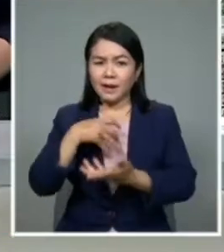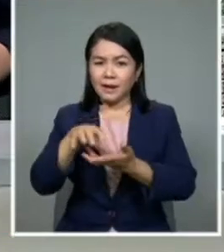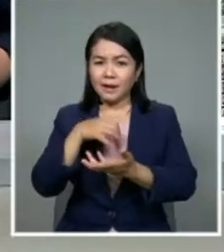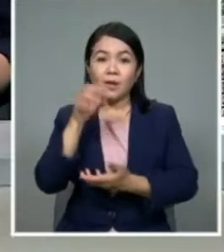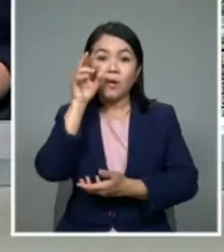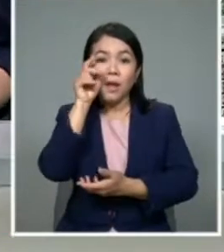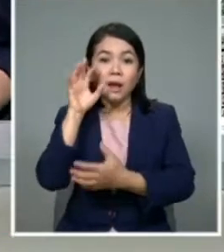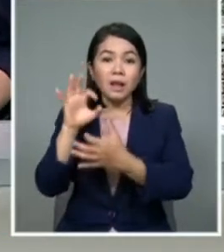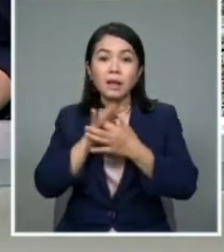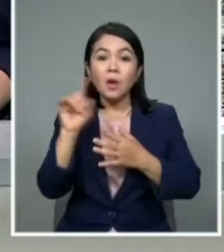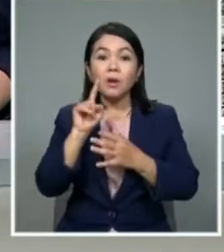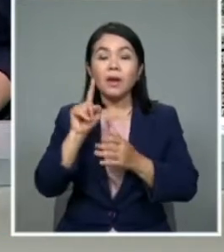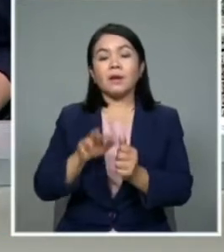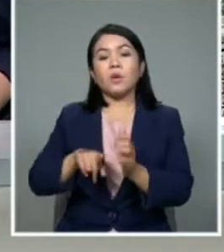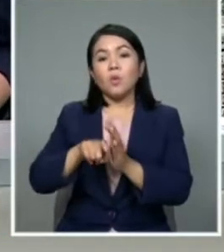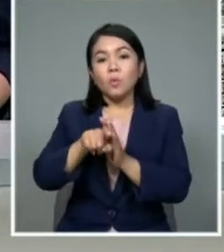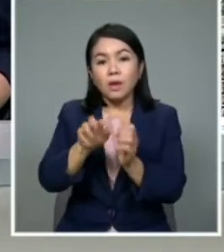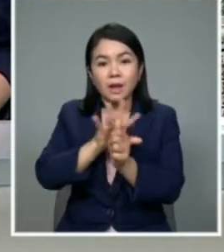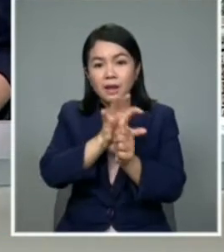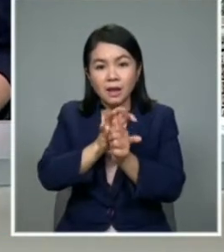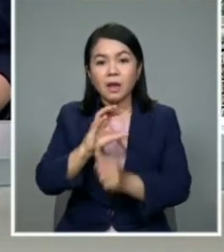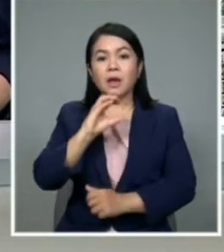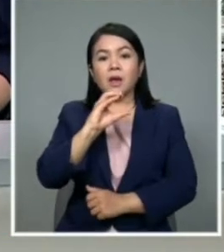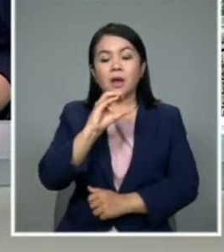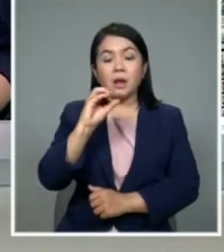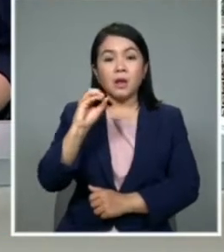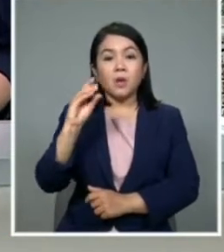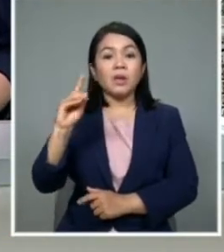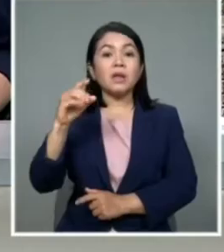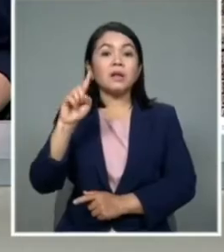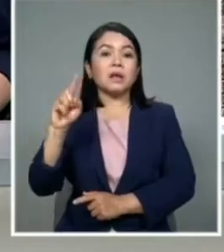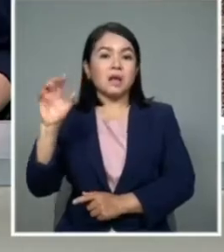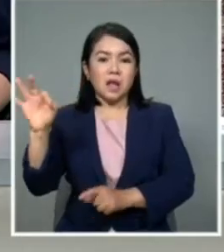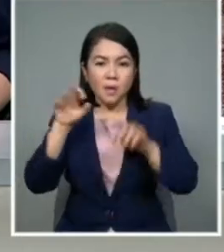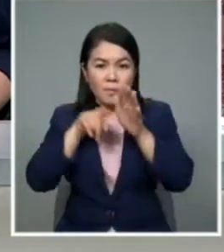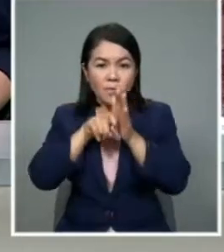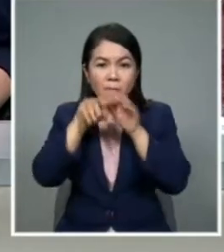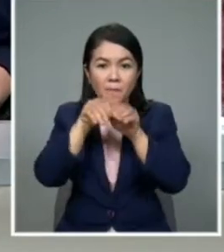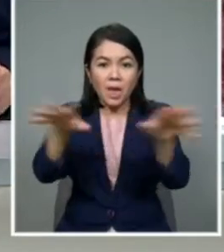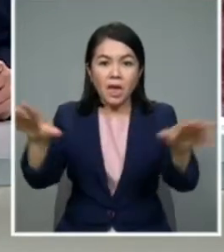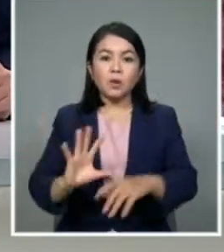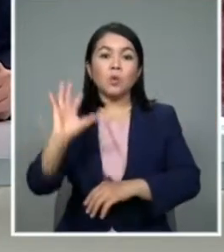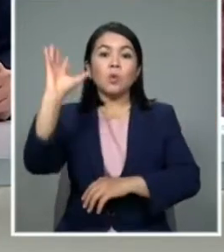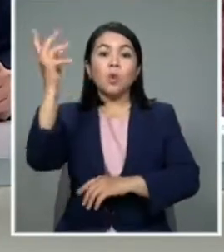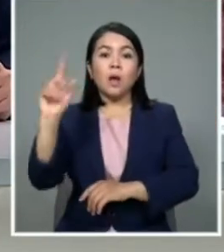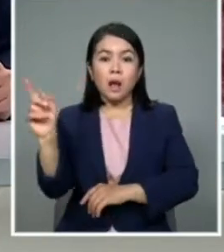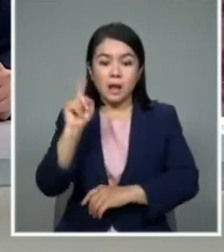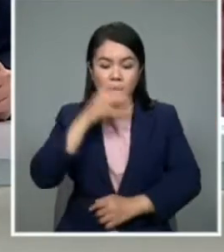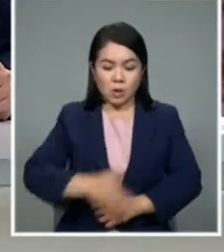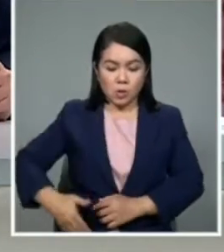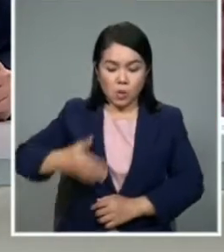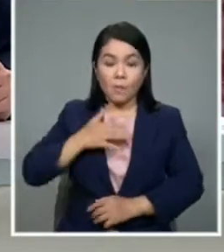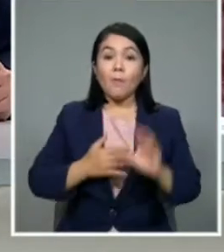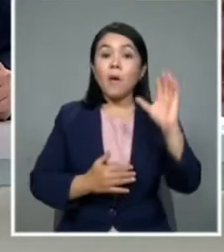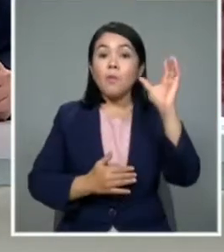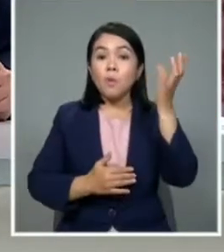เรื่องราวของโควิด-19 ก่อนละกันนะครับตอนนี้มีการแพร่ระบาดไปทั่วโลกแล้วทำให้องค์การอนามัยโลกหรือว่า WHO นั้นประกาศ